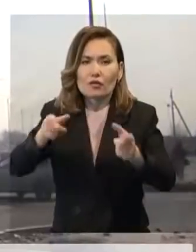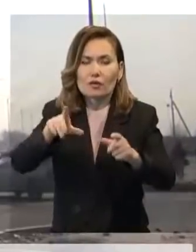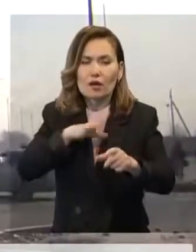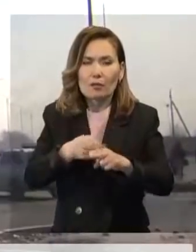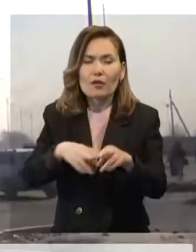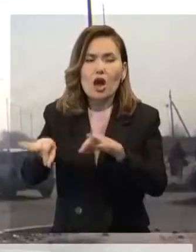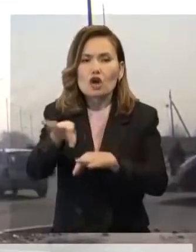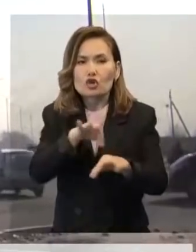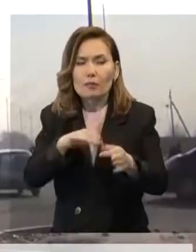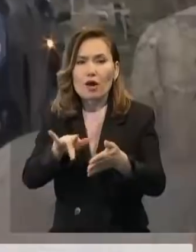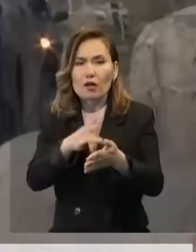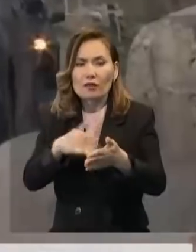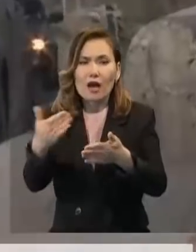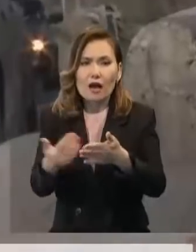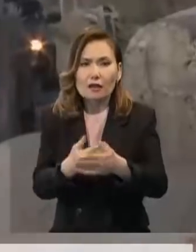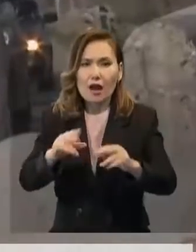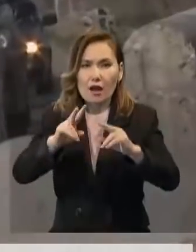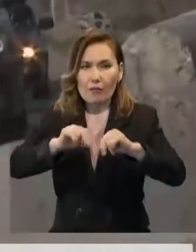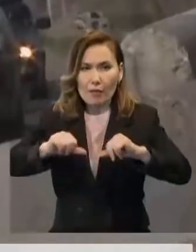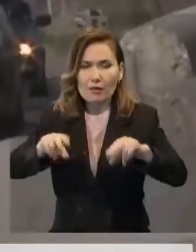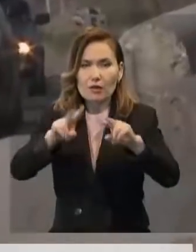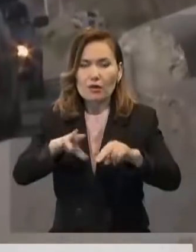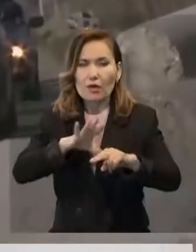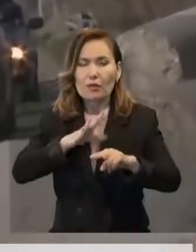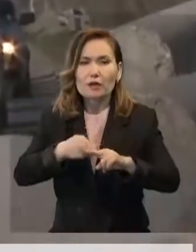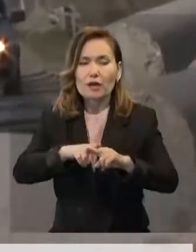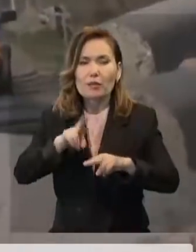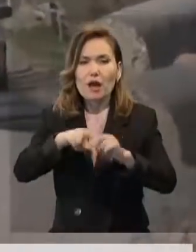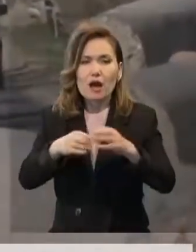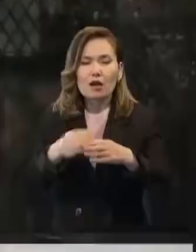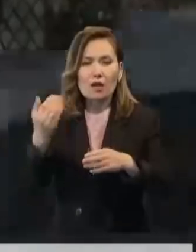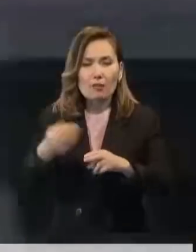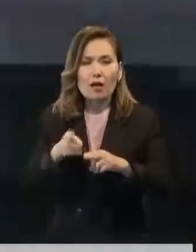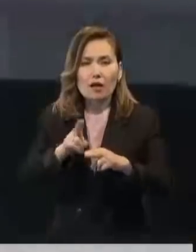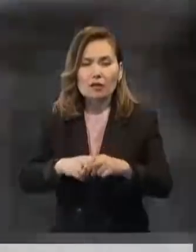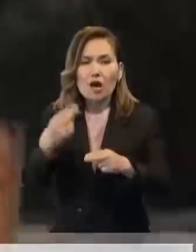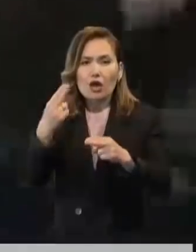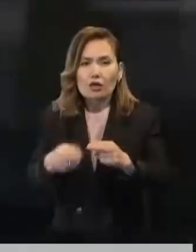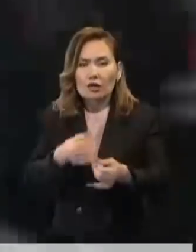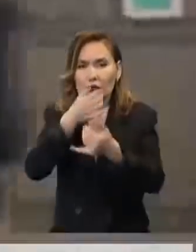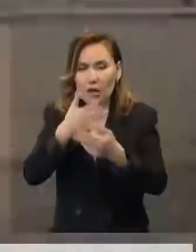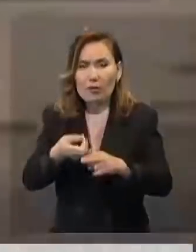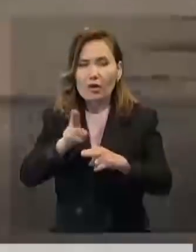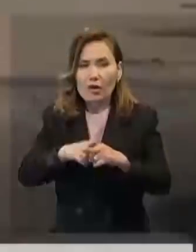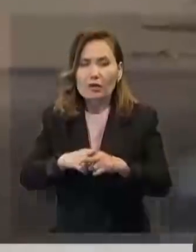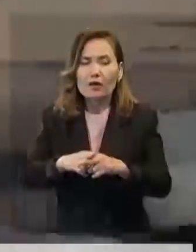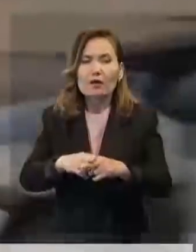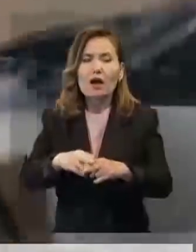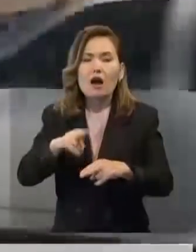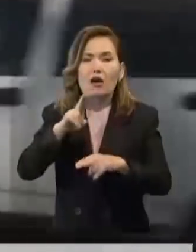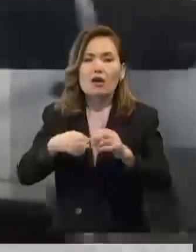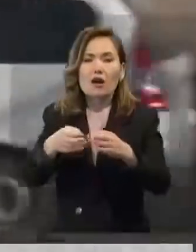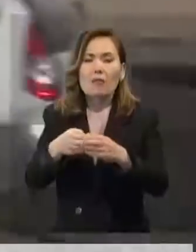жоба құны қайта қаралып жатқан көрінеді. Яғни Дәулет Дұрыс-Тұрой мердігер компаниясы бітіре алмаған құрылыс жұмыстарын енді қандай